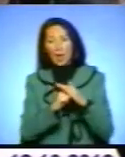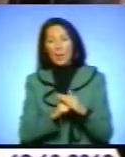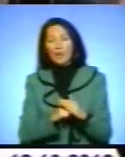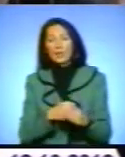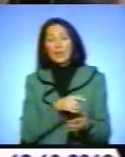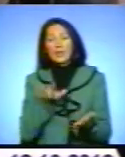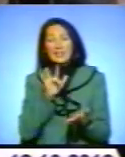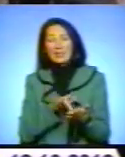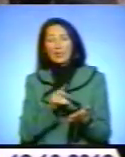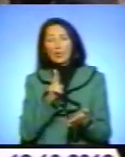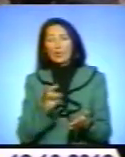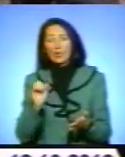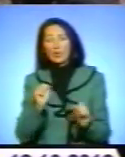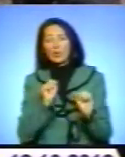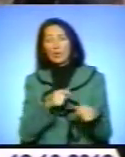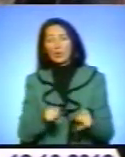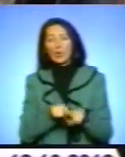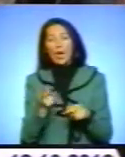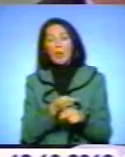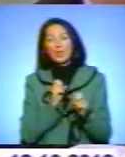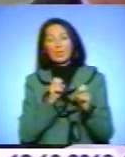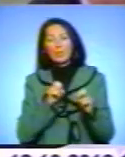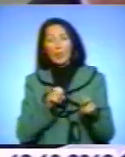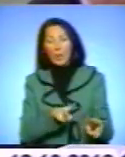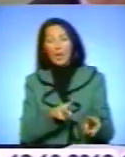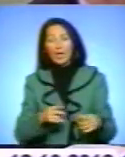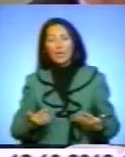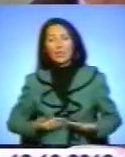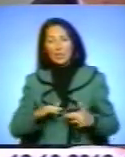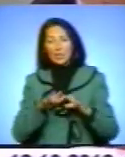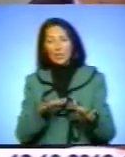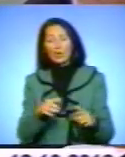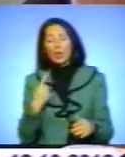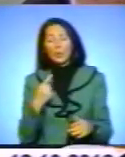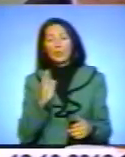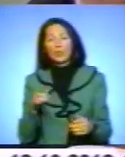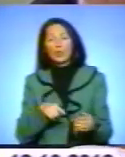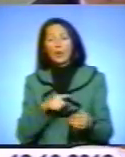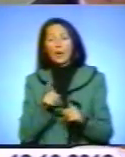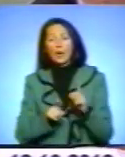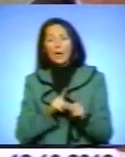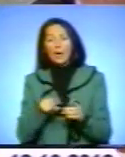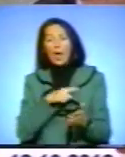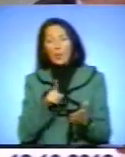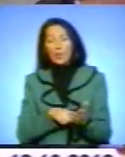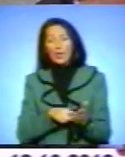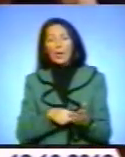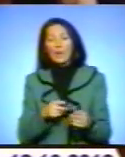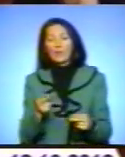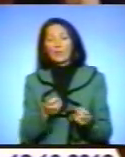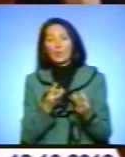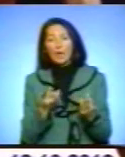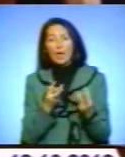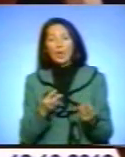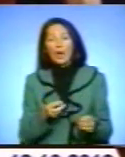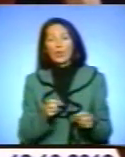безпеки життєдіяльності області відбулося засідання комісії з питань техногенно-екологічної безпеки та надзвичайних ситуацій. Основне питання,